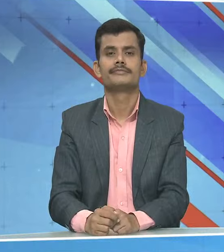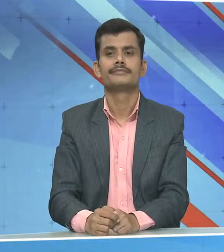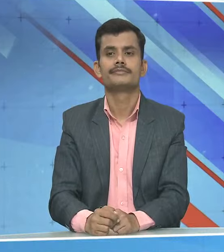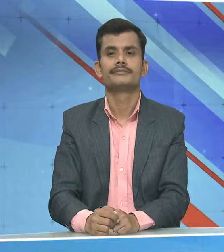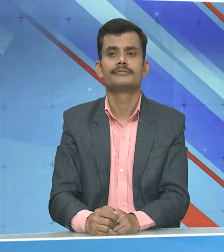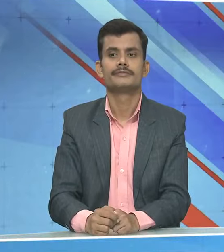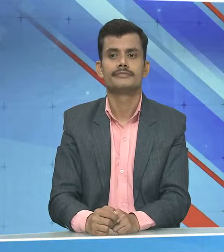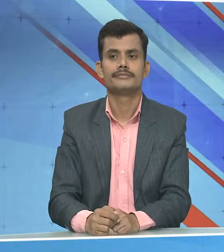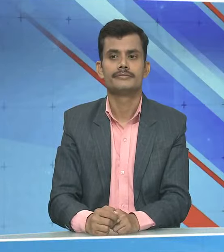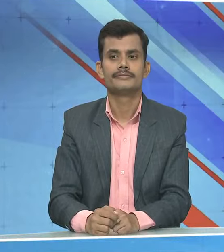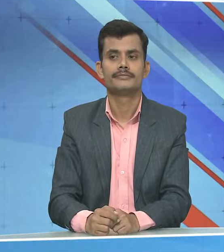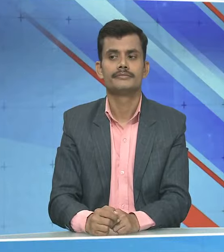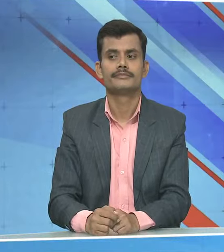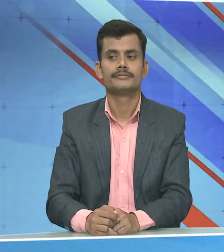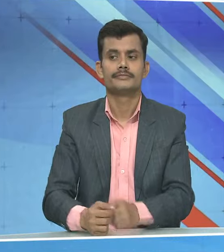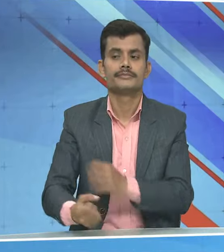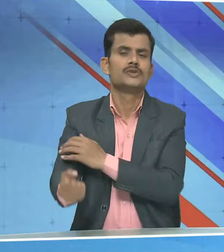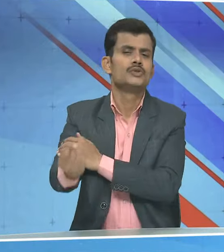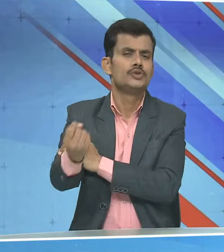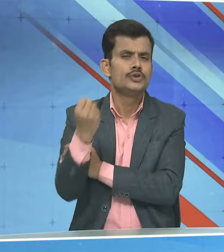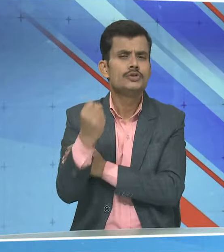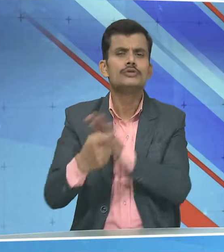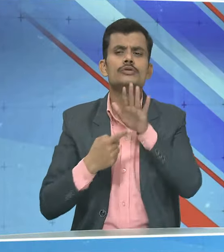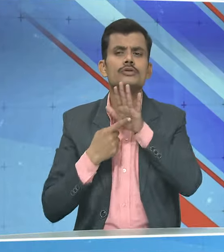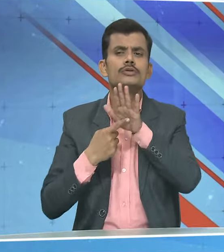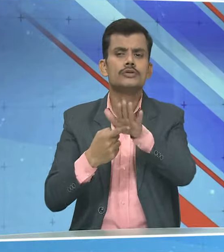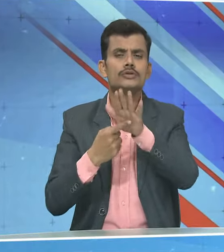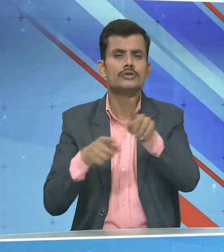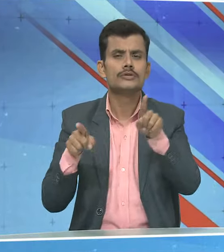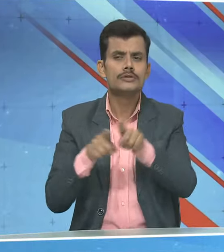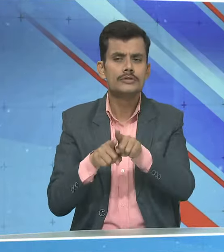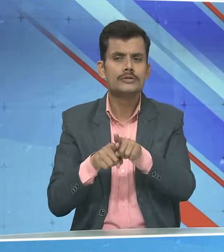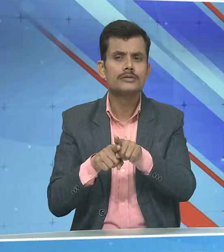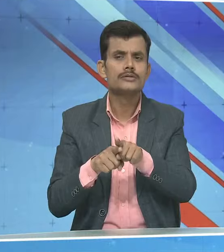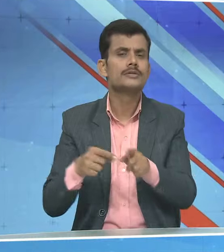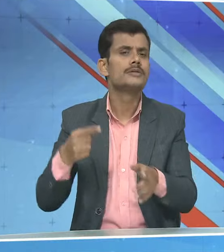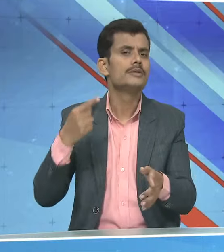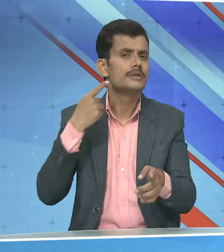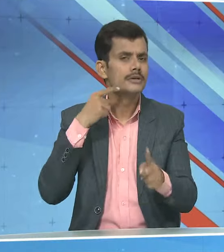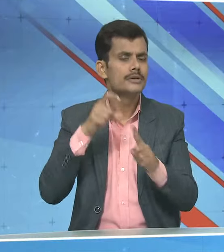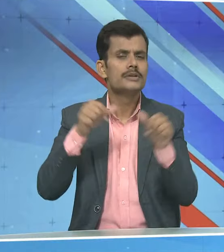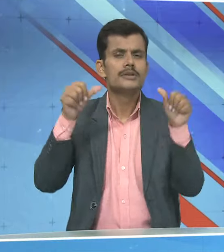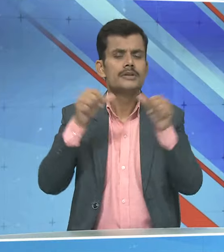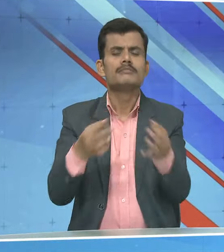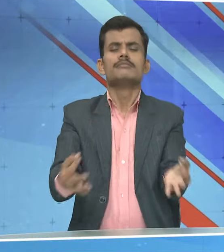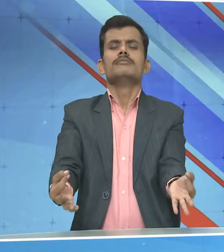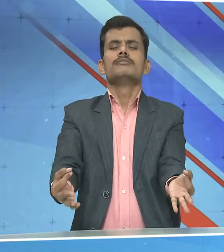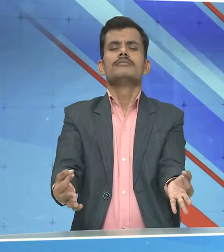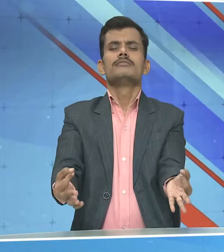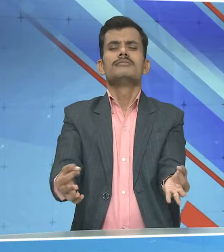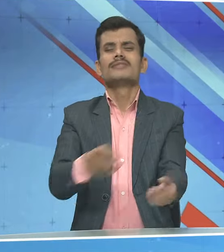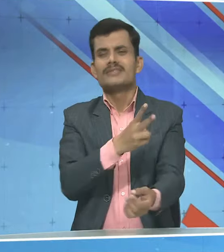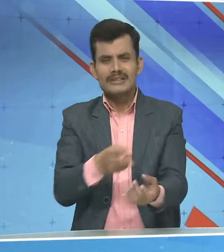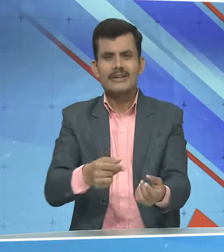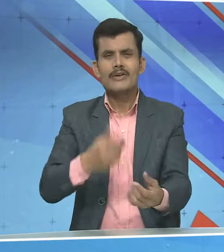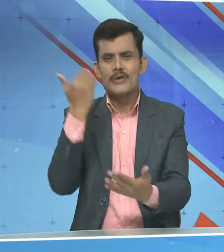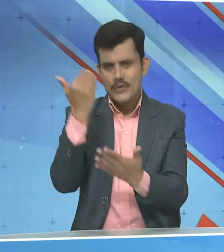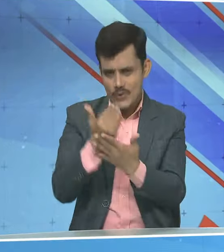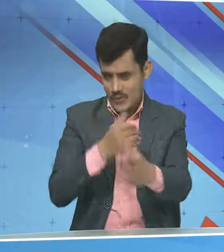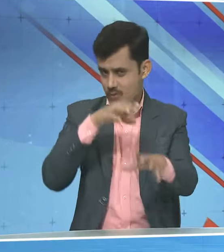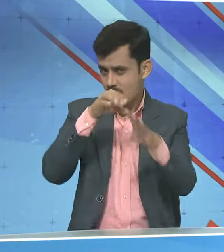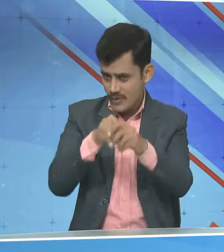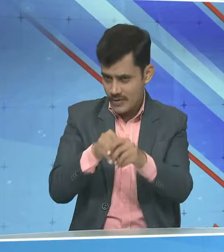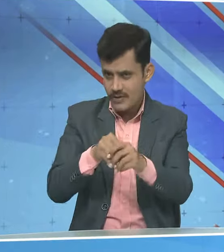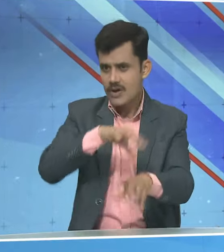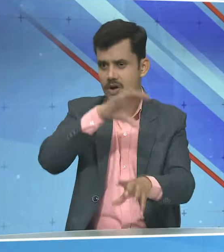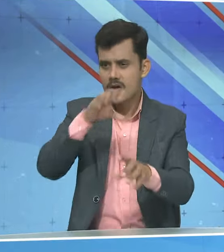जो स्कल्पचर है वो शक्ति को डिनोट करता है। इसमें ईदा पिंगला जो योगा के फॉर्म है वो भी है इसके अंदर। एंड आइडिया है जो सर्पेंट